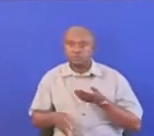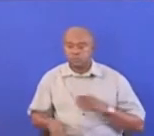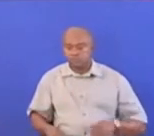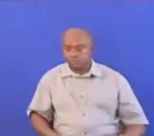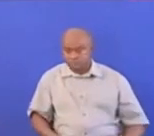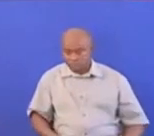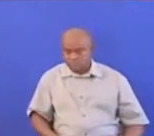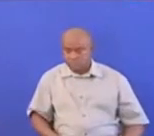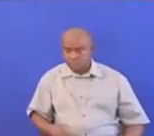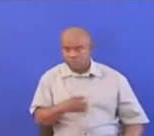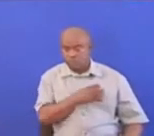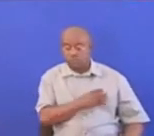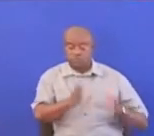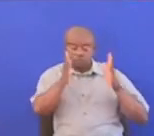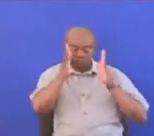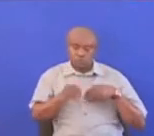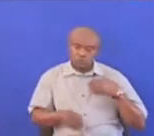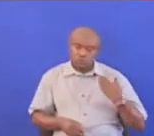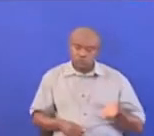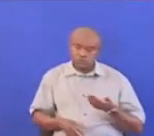akiwepo waziri mkuu